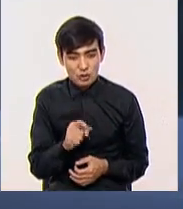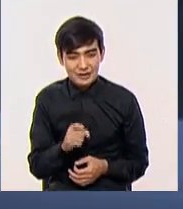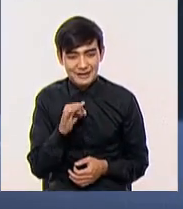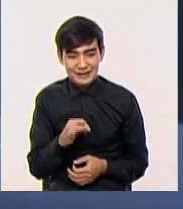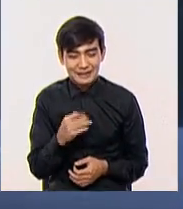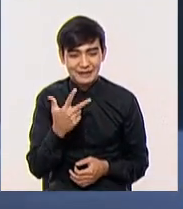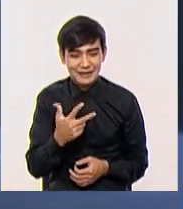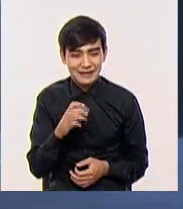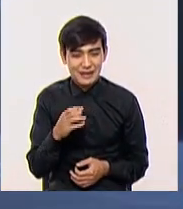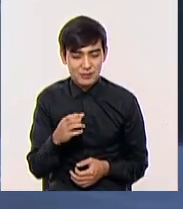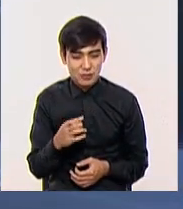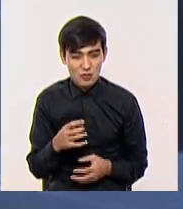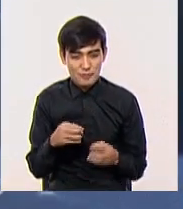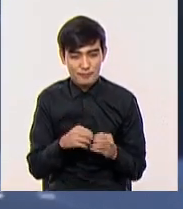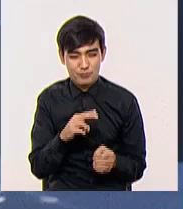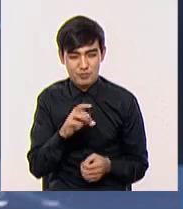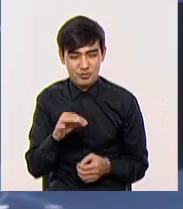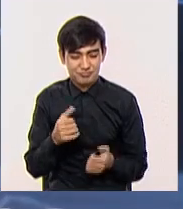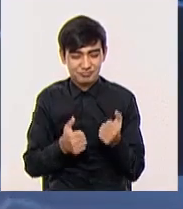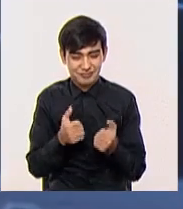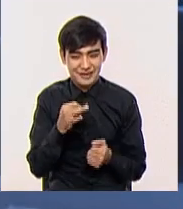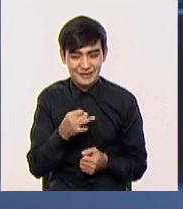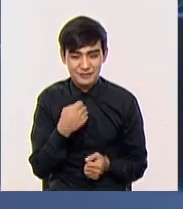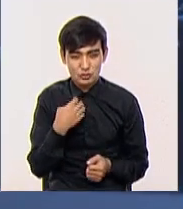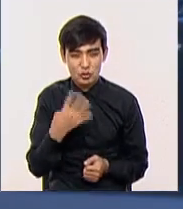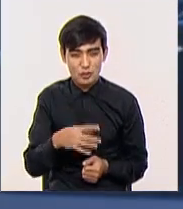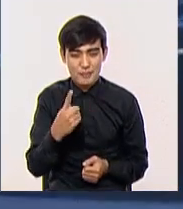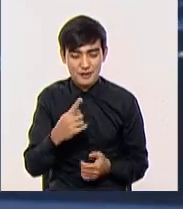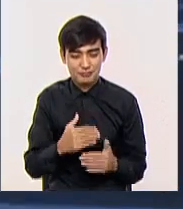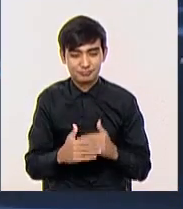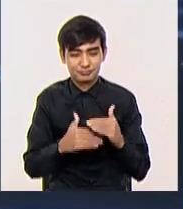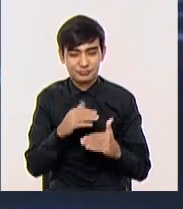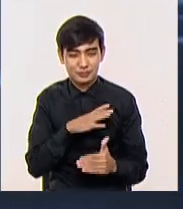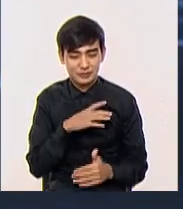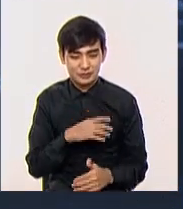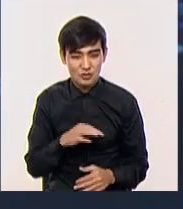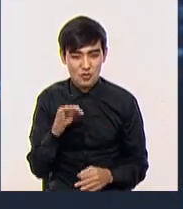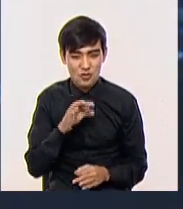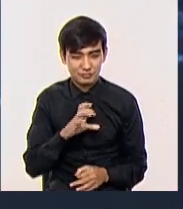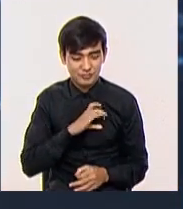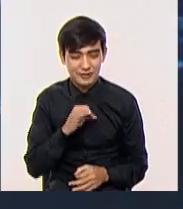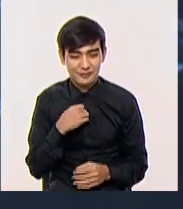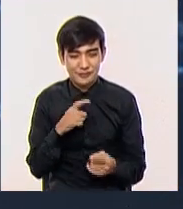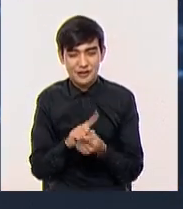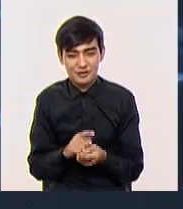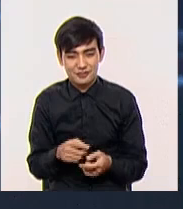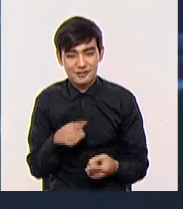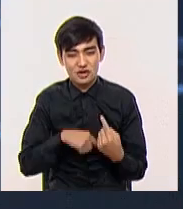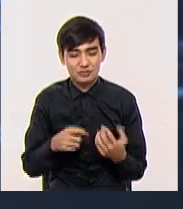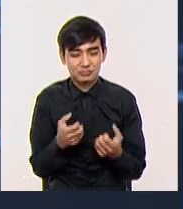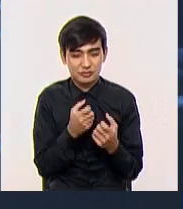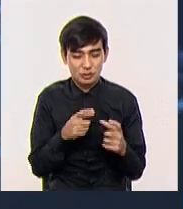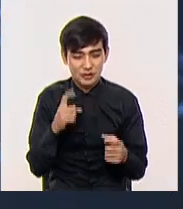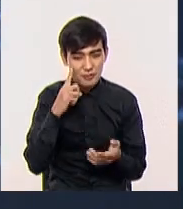и 3 серебряных медали. Мы расположились на 41-й строчке в медальном зачете. Как встречали наших чемпионов и